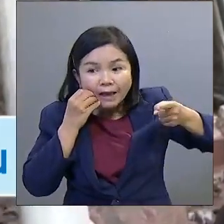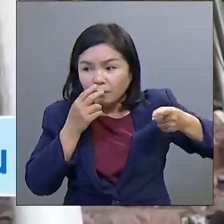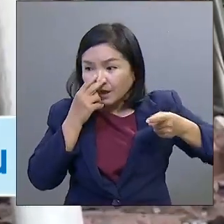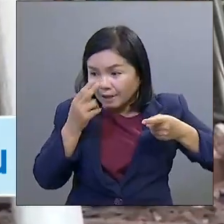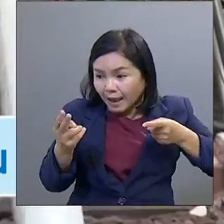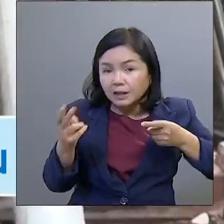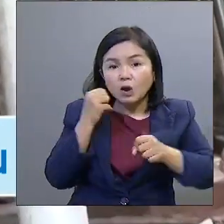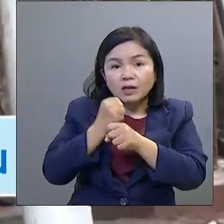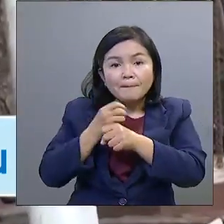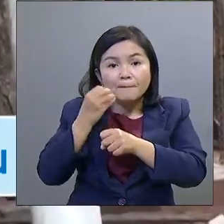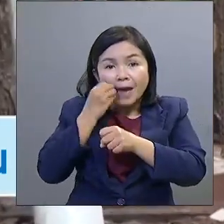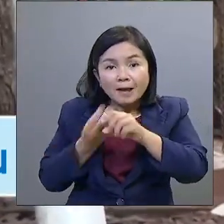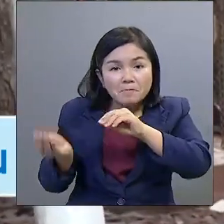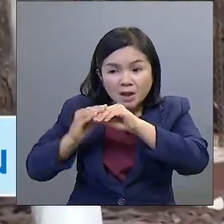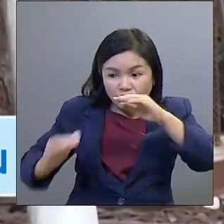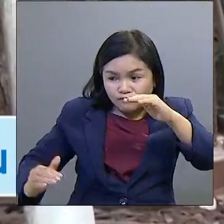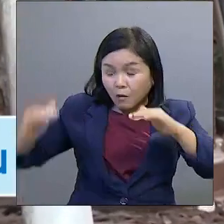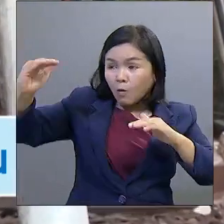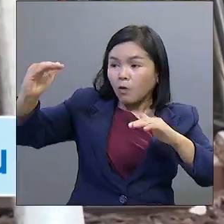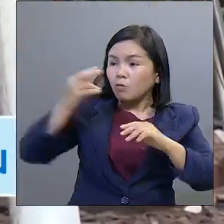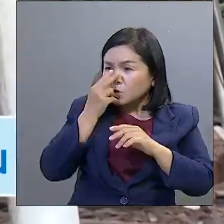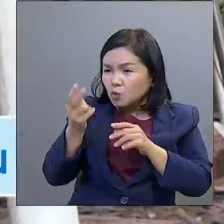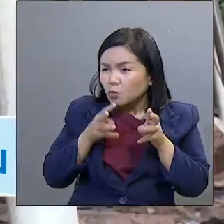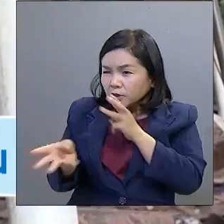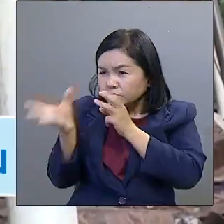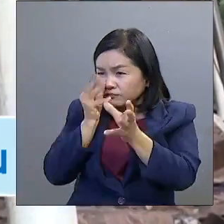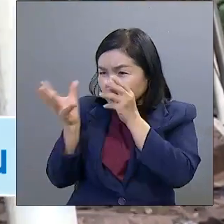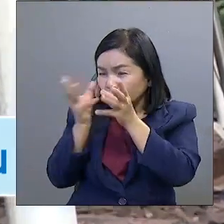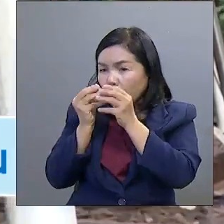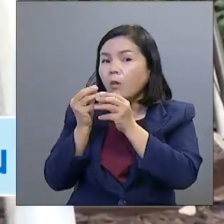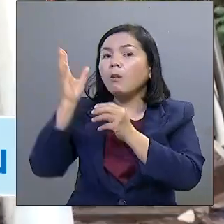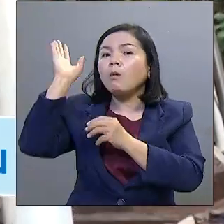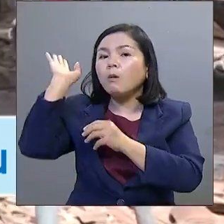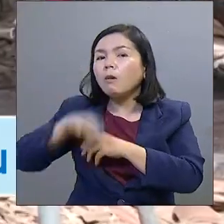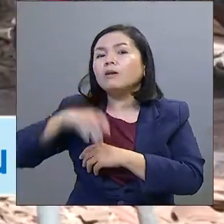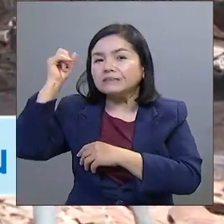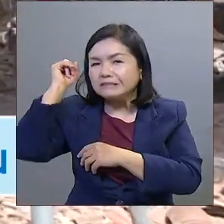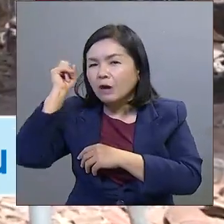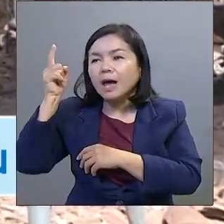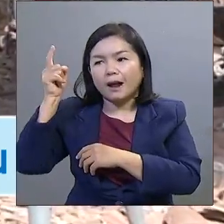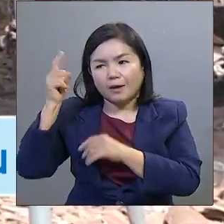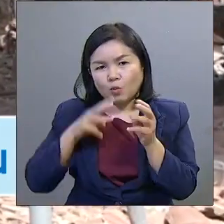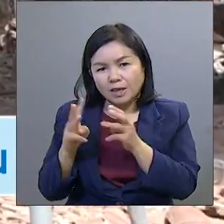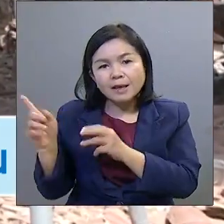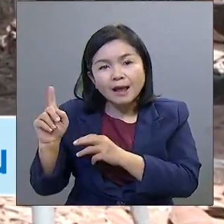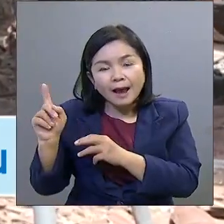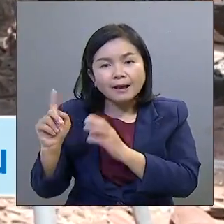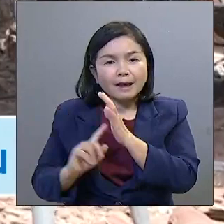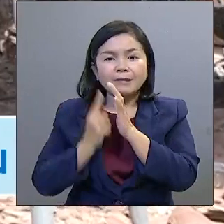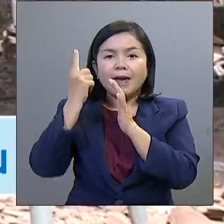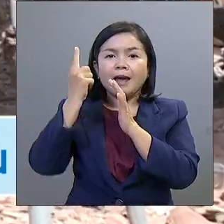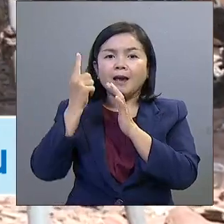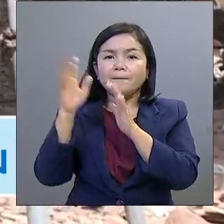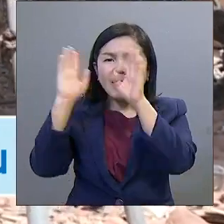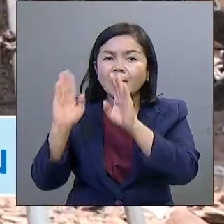ำลังดีดบ้านอยู ่ ก็เลยอ่ะไปยืนดูวิธีการดีดบ้านหน่อยแล้วเกิดความคิดว่าเอ้ยถ้าเป็นยังไงตอนแรกคือจันทําวิธี